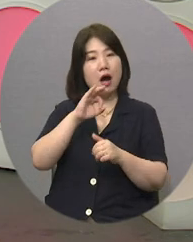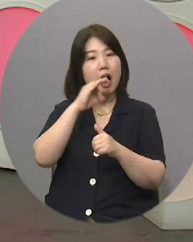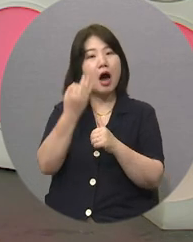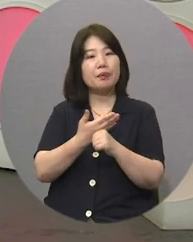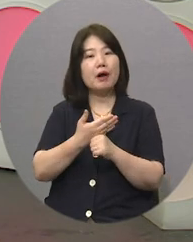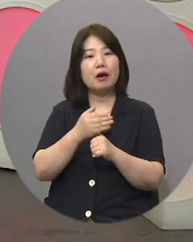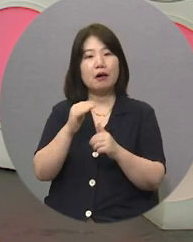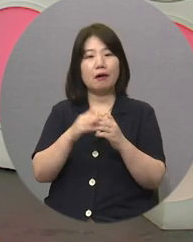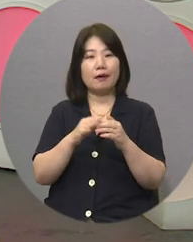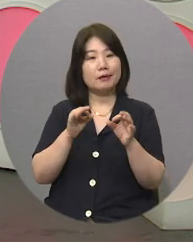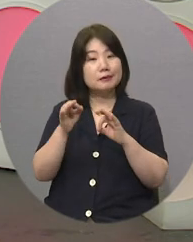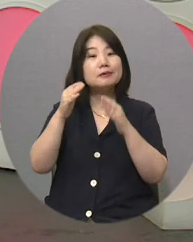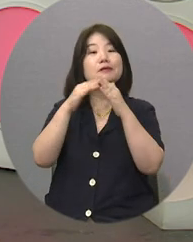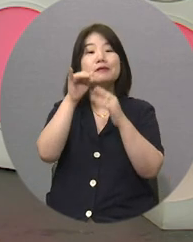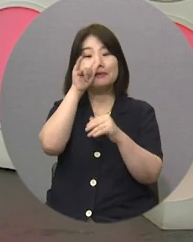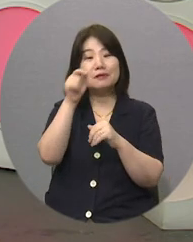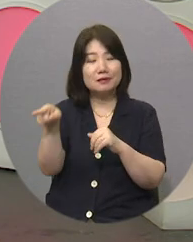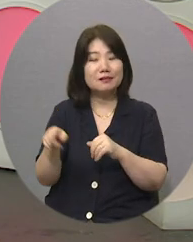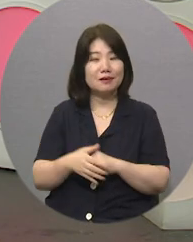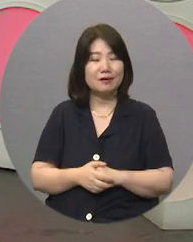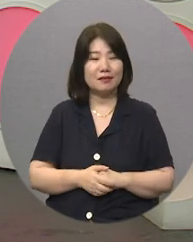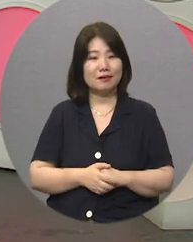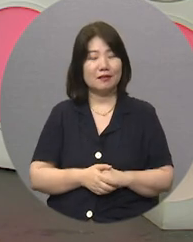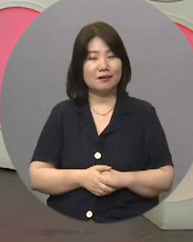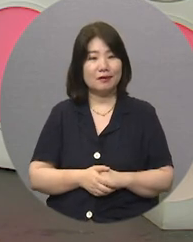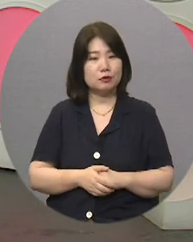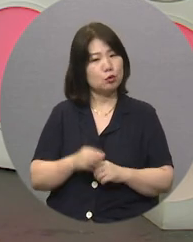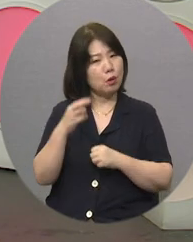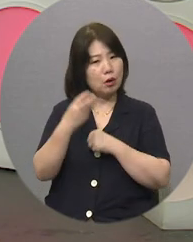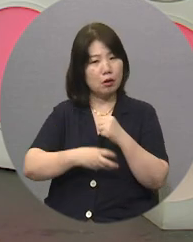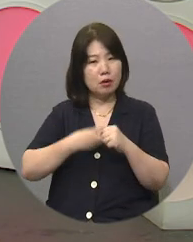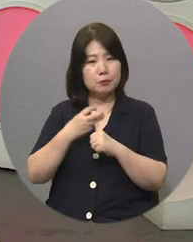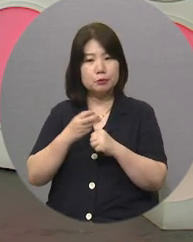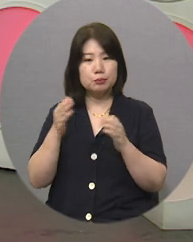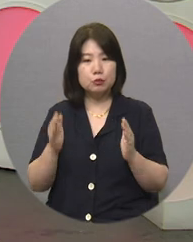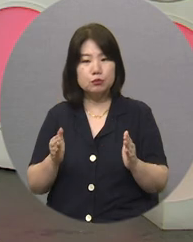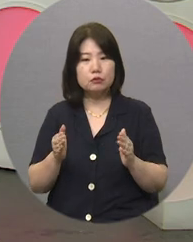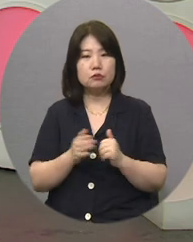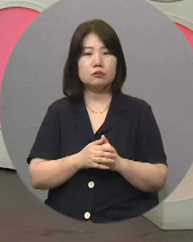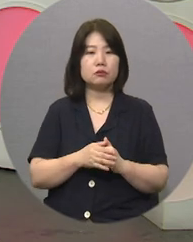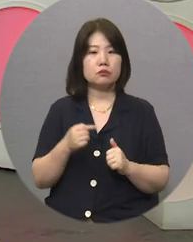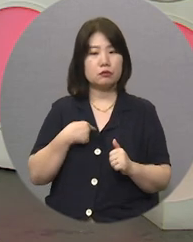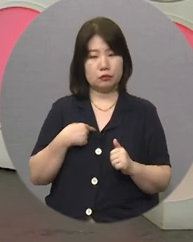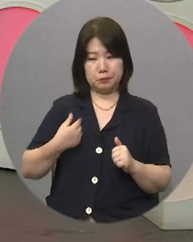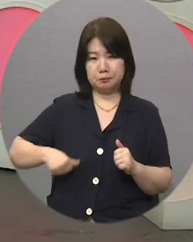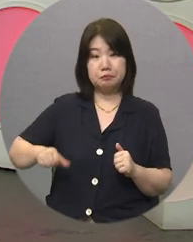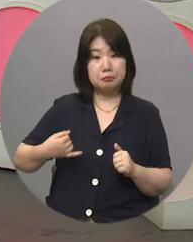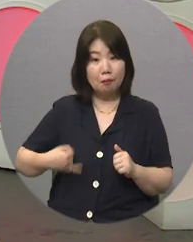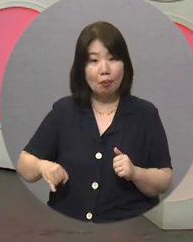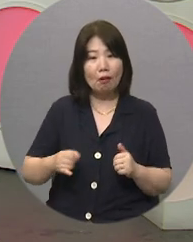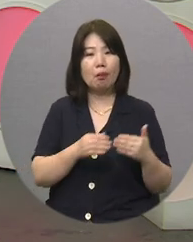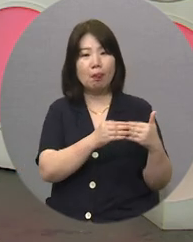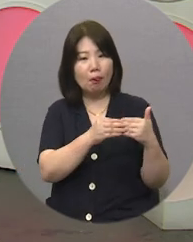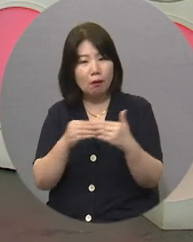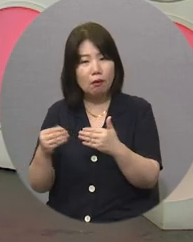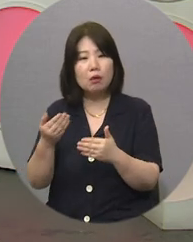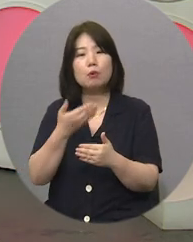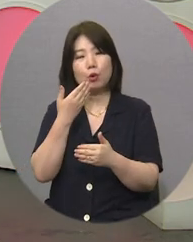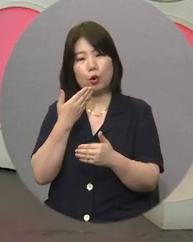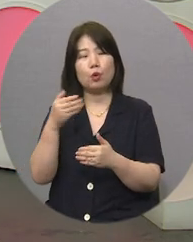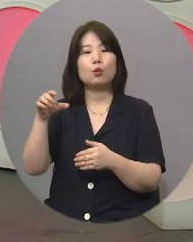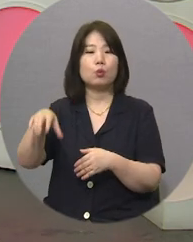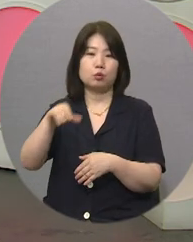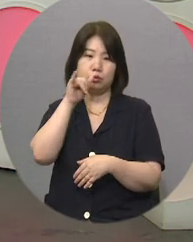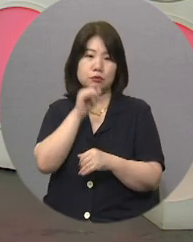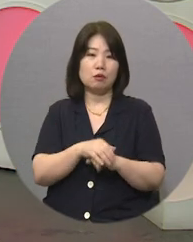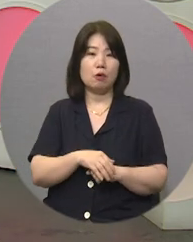집인데 무슨 집 있어요. 근데 진짜 지금 한 30여 년이 지났어도 내가 우리 애들을 데리고 아이들을 데리고 거기 가서 밥 먹은 게